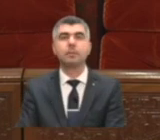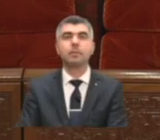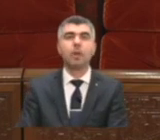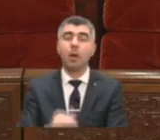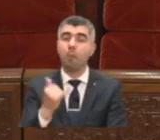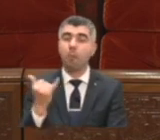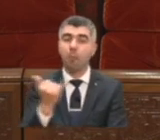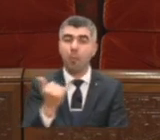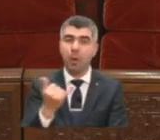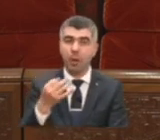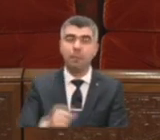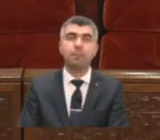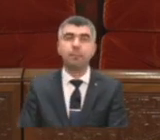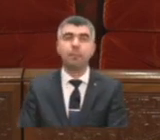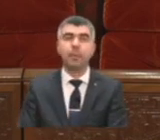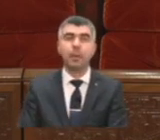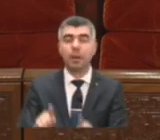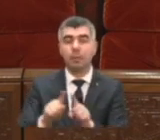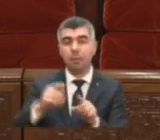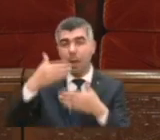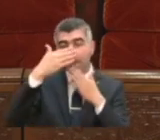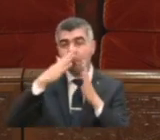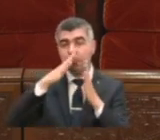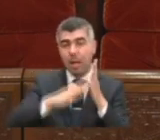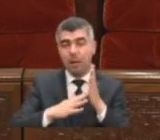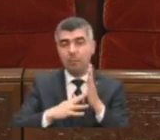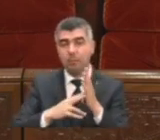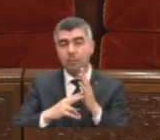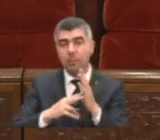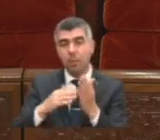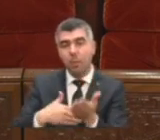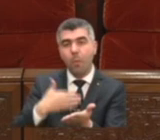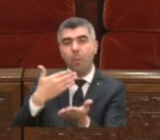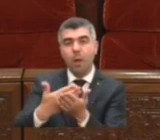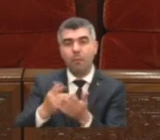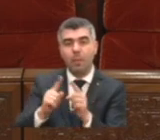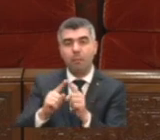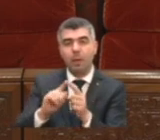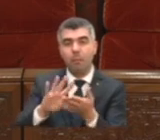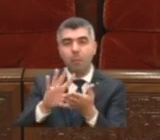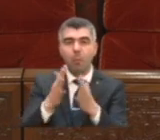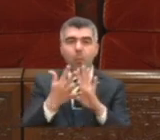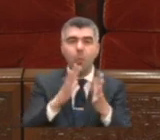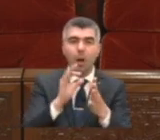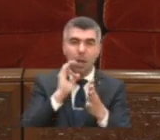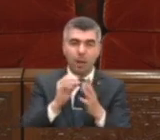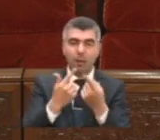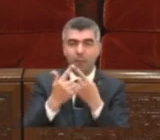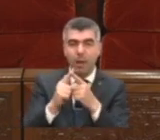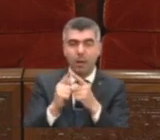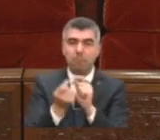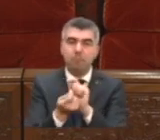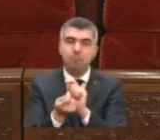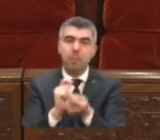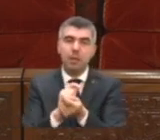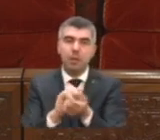البالغة التي يوليها بلدنا للحد من هشاشة النظم الأيكولوجية ومواجهة الآثار الاقتصادية والاجتماعية